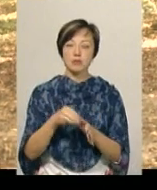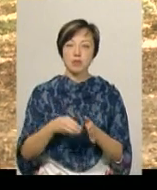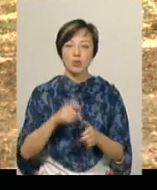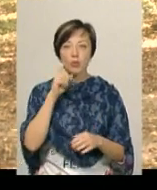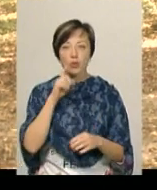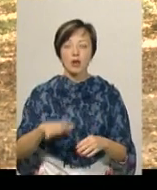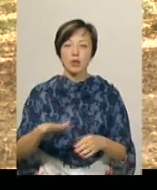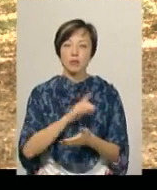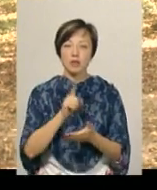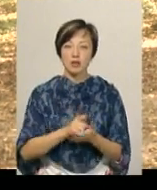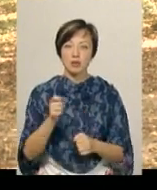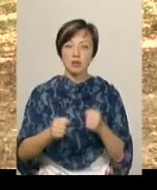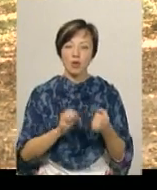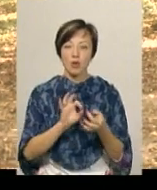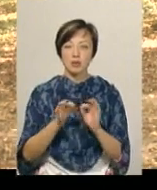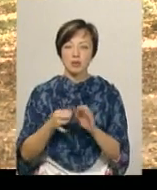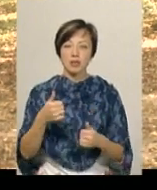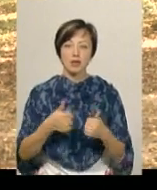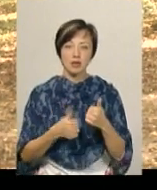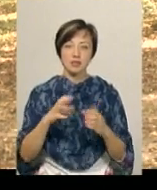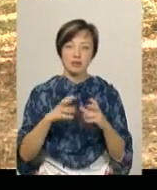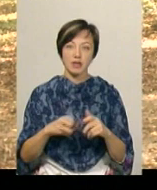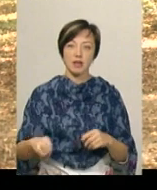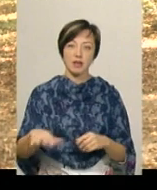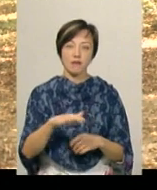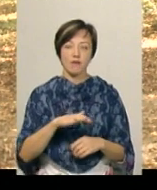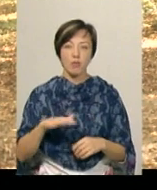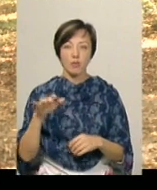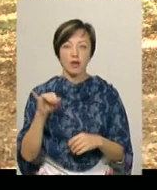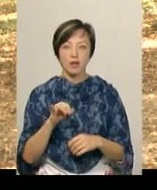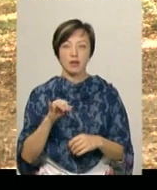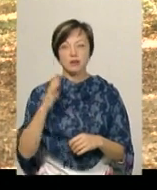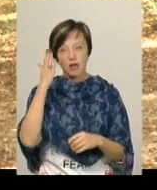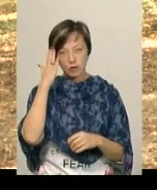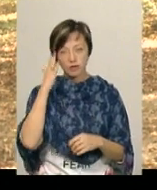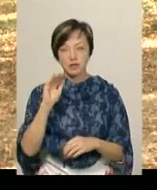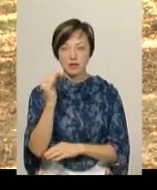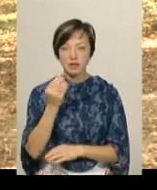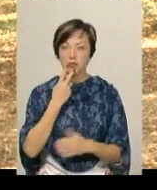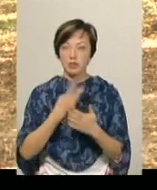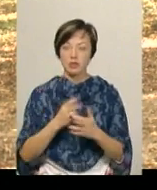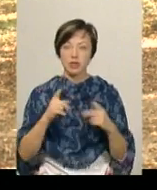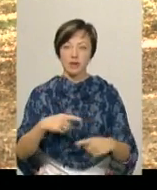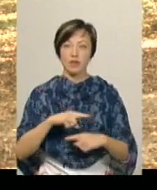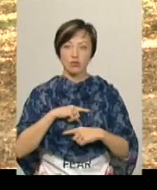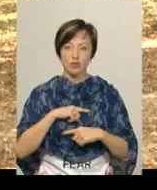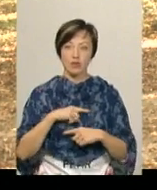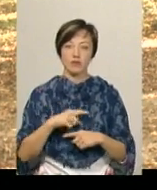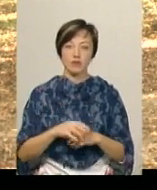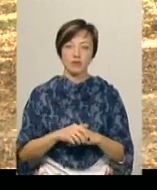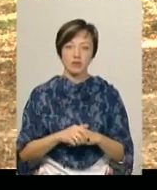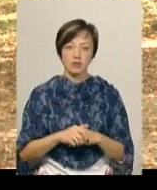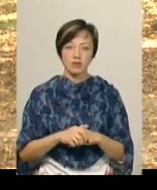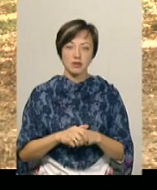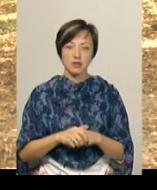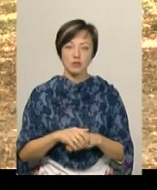України, повинен бігати на Олімпійських іграх, на світі, на Європі. От, талантлива дитина, ви бачите, як він фінішував, позаді всі були